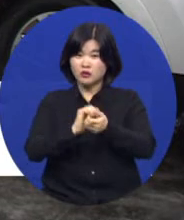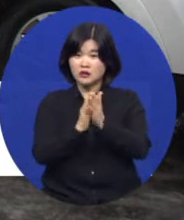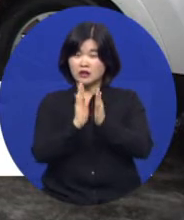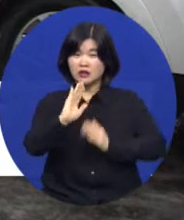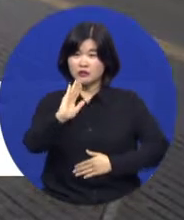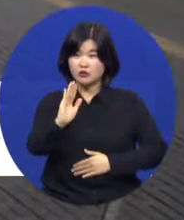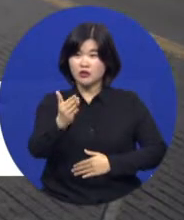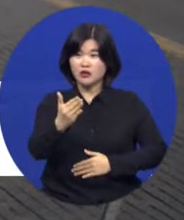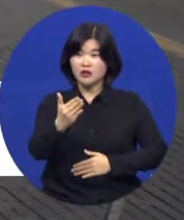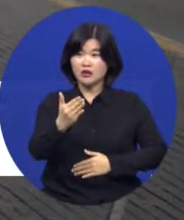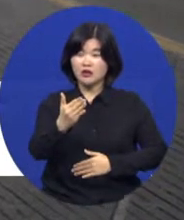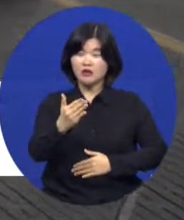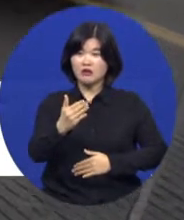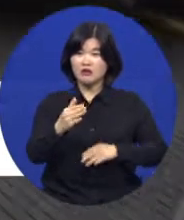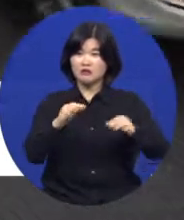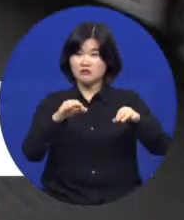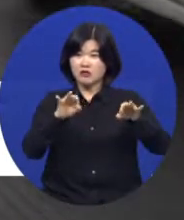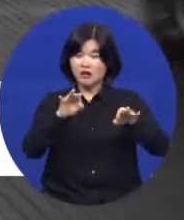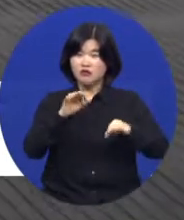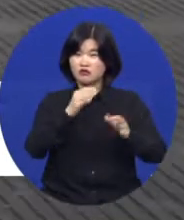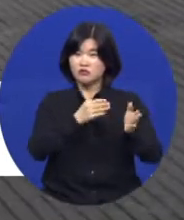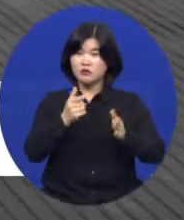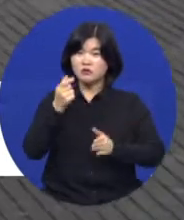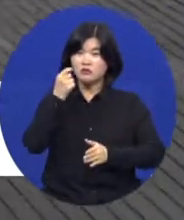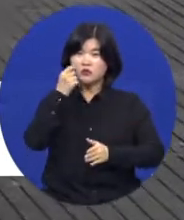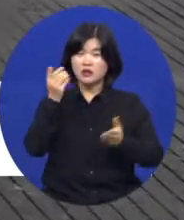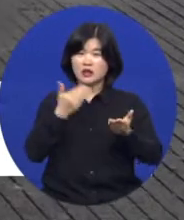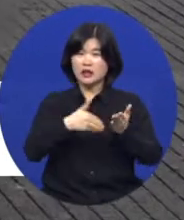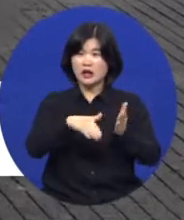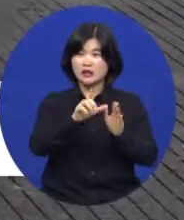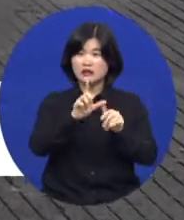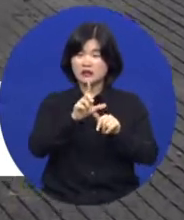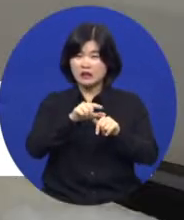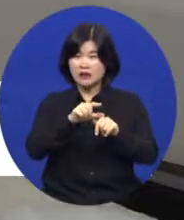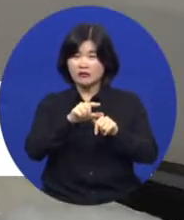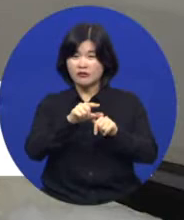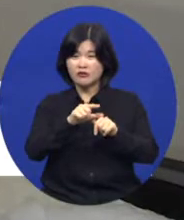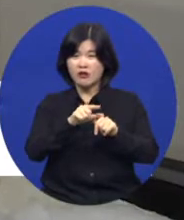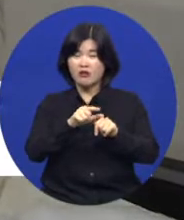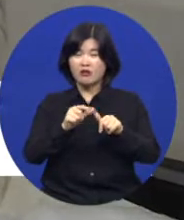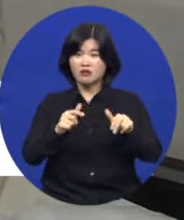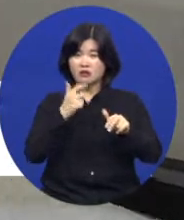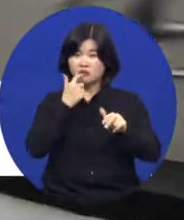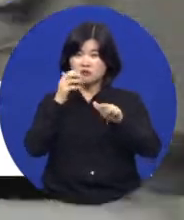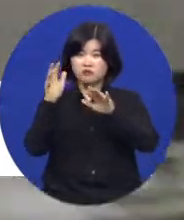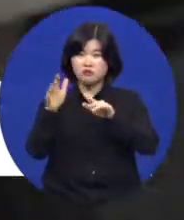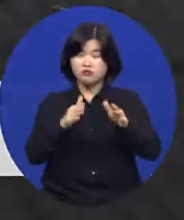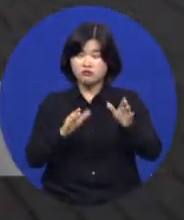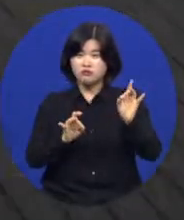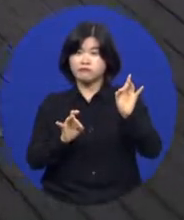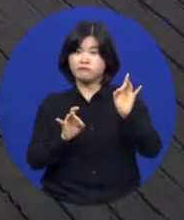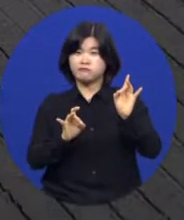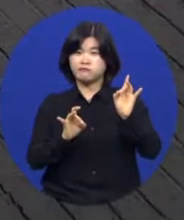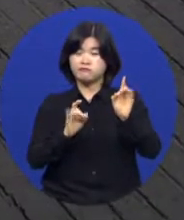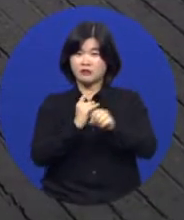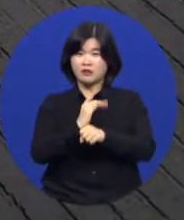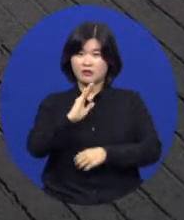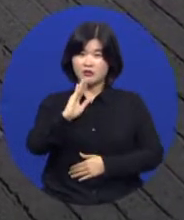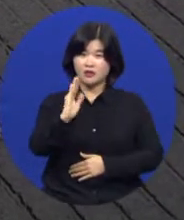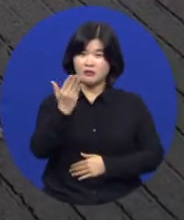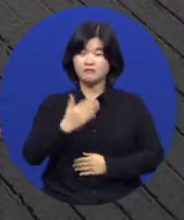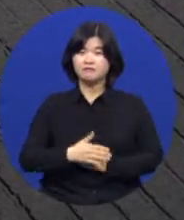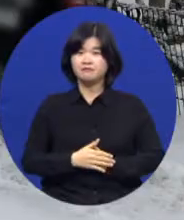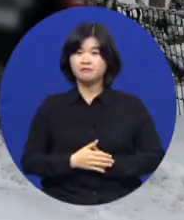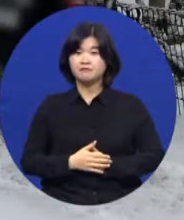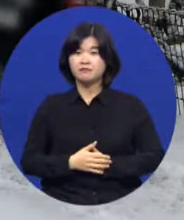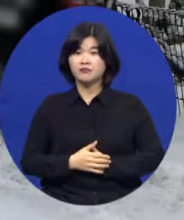시작하면서 미처 월동 장비를 챙기지 못한 채 출근길에 나선 운전자들이 눈 덮인 도로 위에서 옴짝달싹 못하고